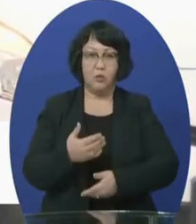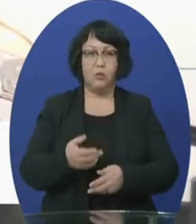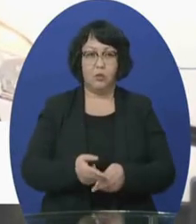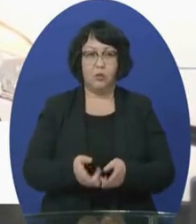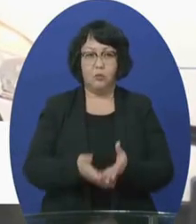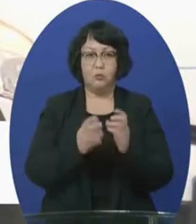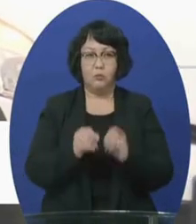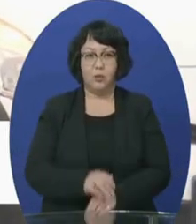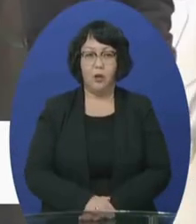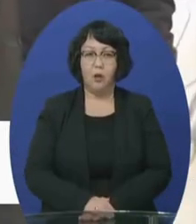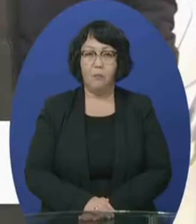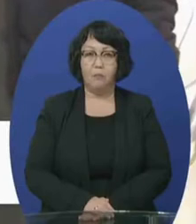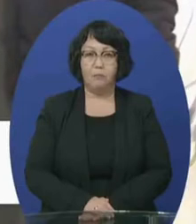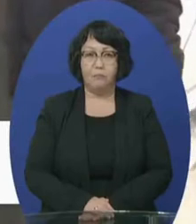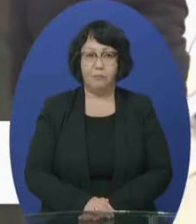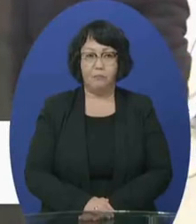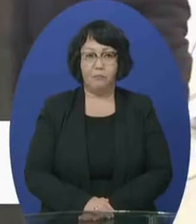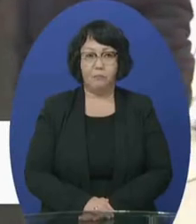юмаа гэж ингэ тооцож байгаа юм аа.